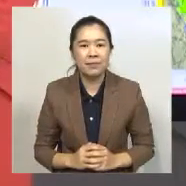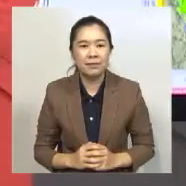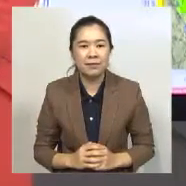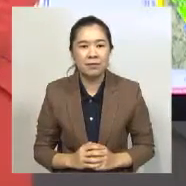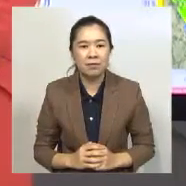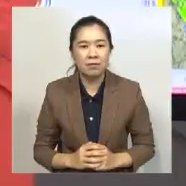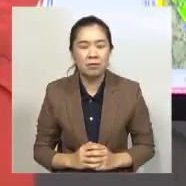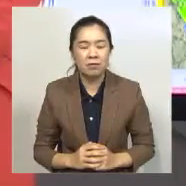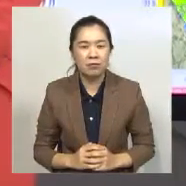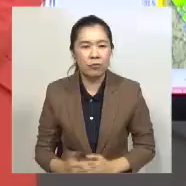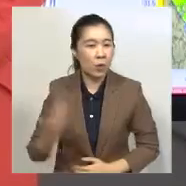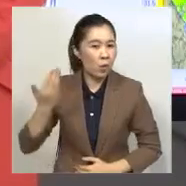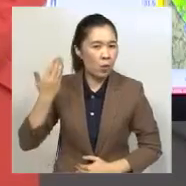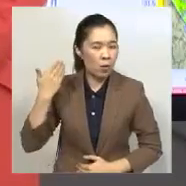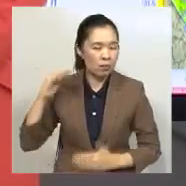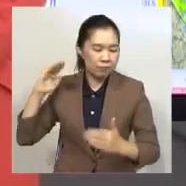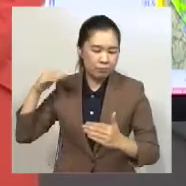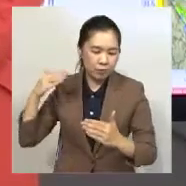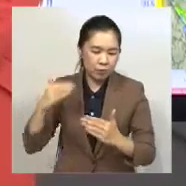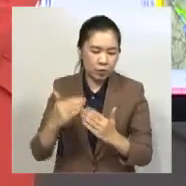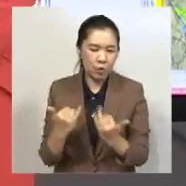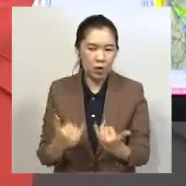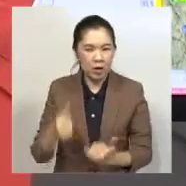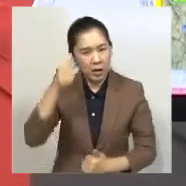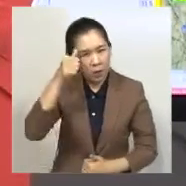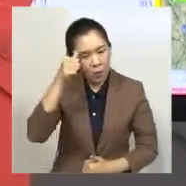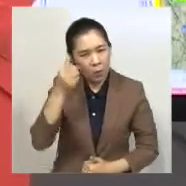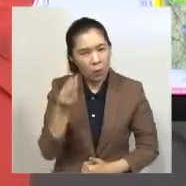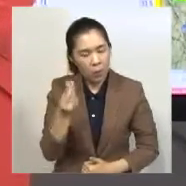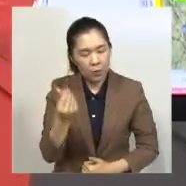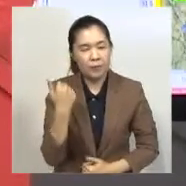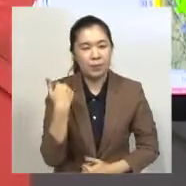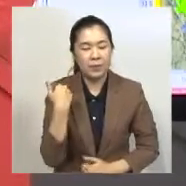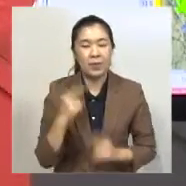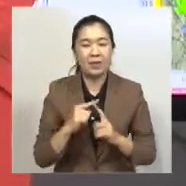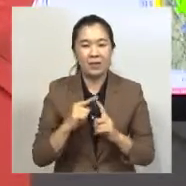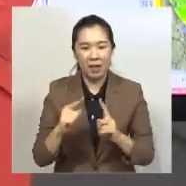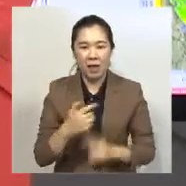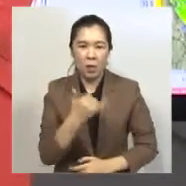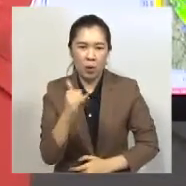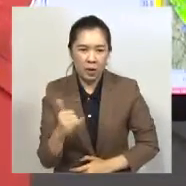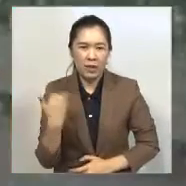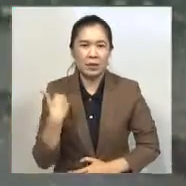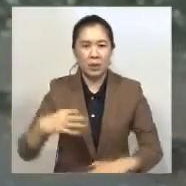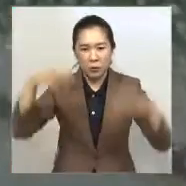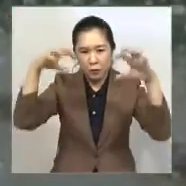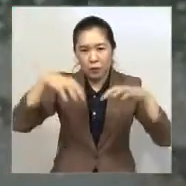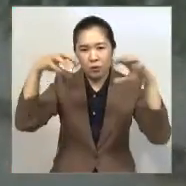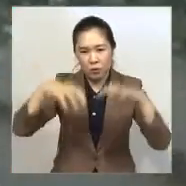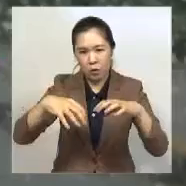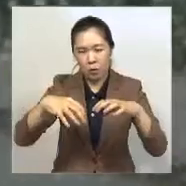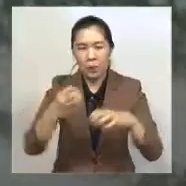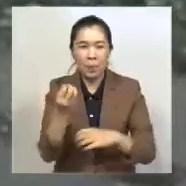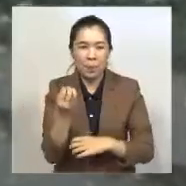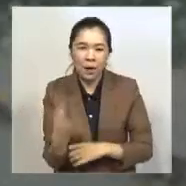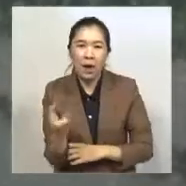จจะชิงระยะเวลามาก่อนที่จะมาถึงโพดุลในหลายวันแต่ว่าอย่าลืมว่าแต่ละวันมันก็มีฝนเติมลงมาอยู่มากบ้างน้อยบ้